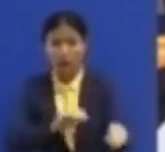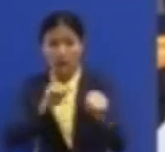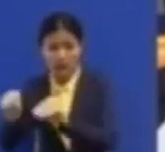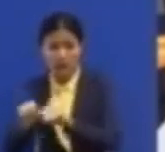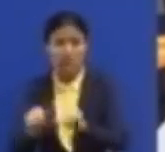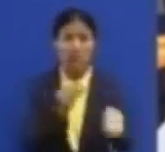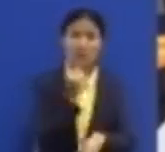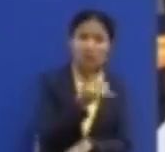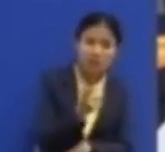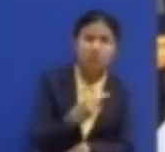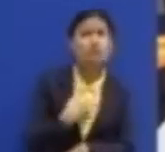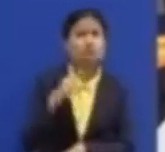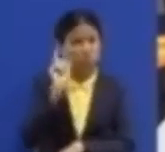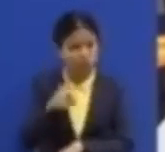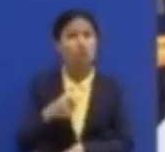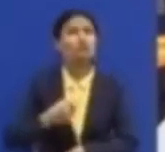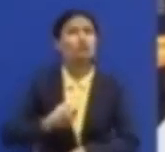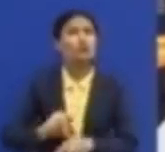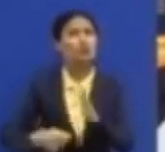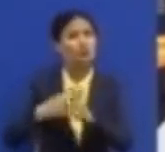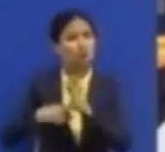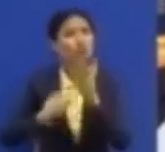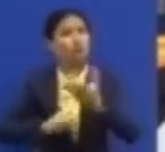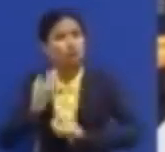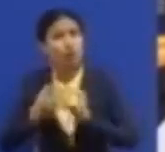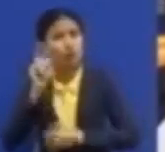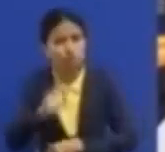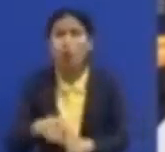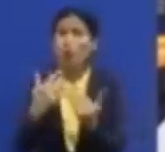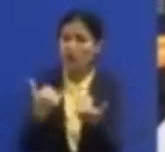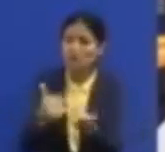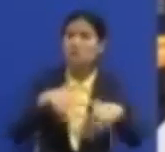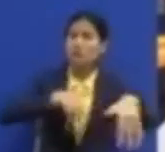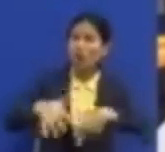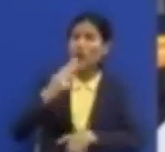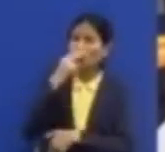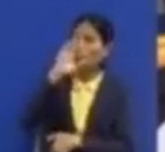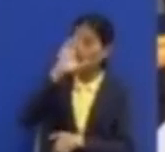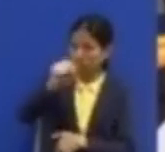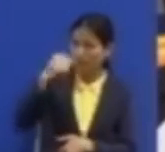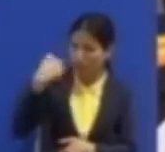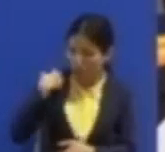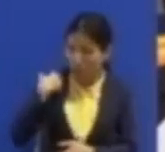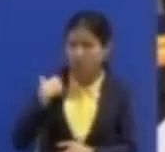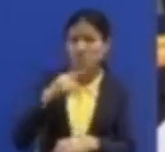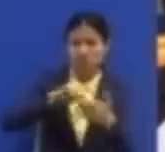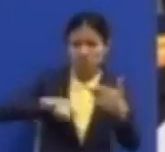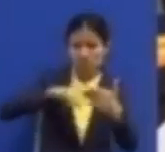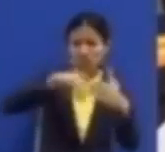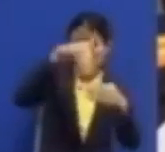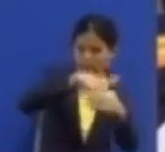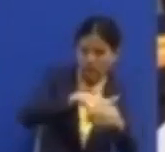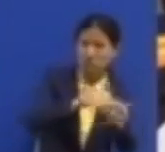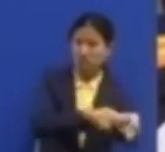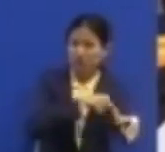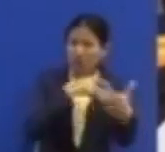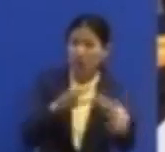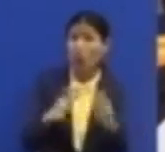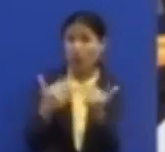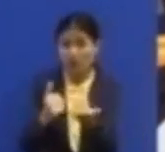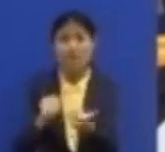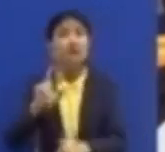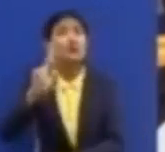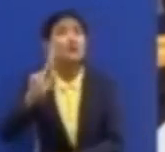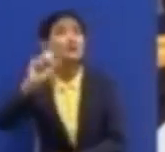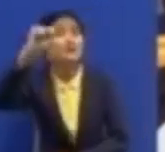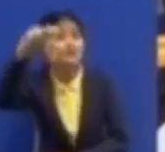วันนี้อยู่เราเลือกตั้งกันมาแล้วนะครับหลายเดือนผ่านมาแล้วนะครับวันนี้เป็นวันแรกที่เปิดประชุมสภาอยากจะให้สภาเดินหน้าต่อ